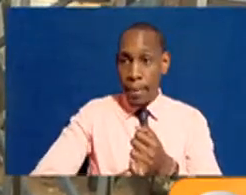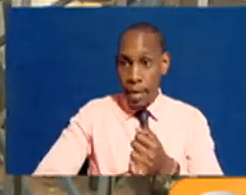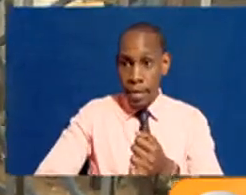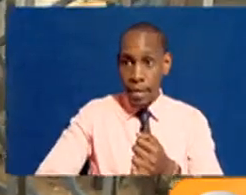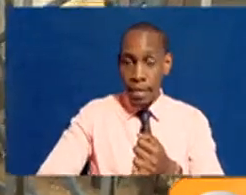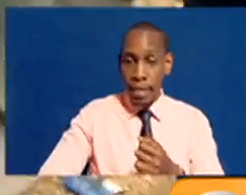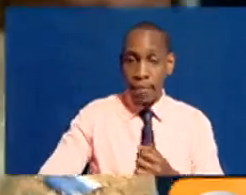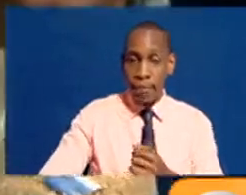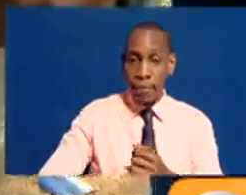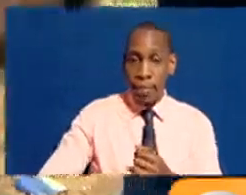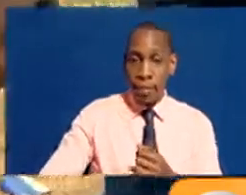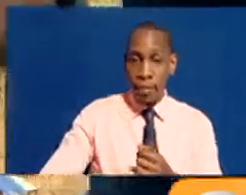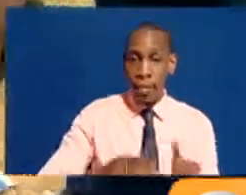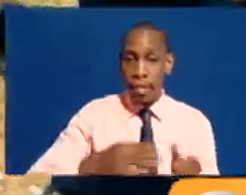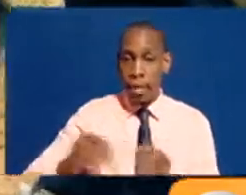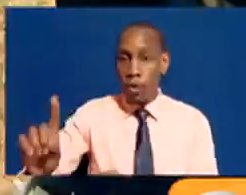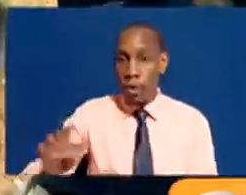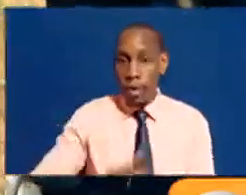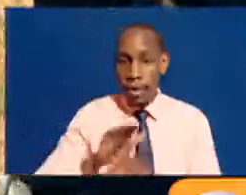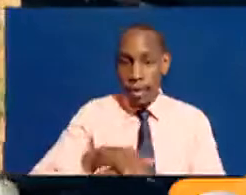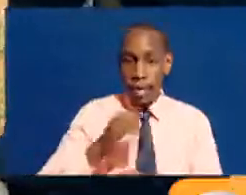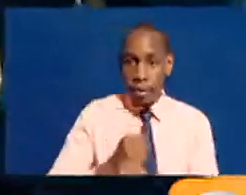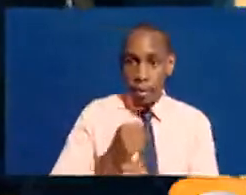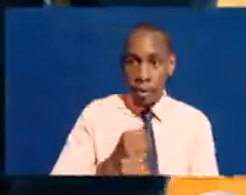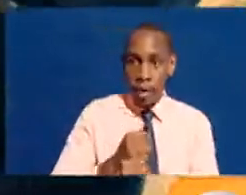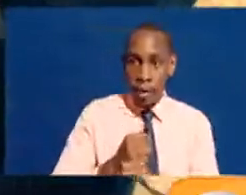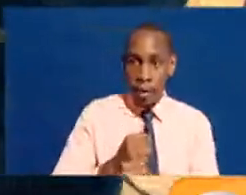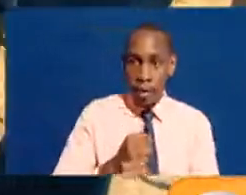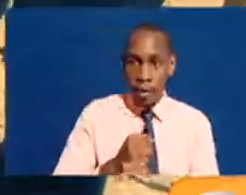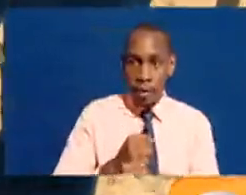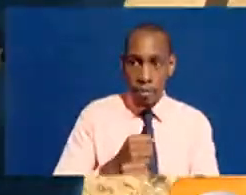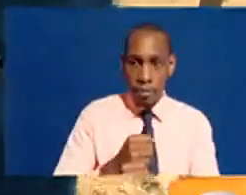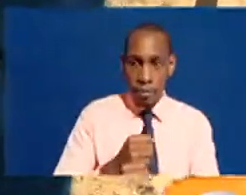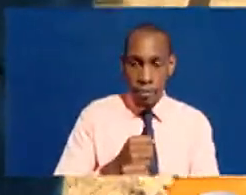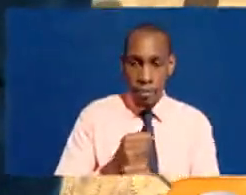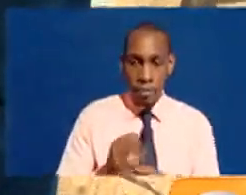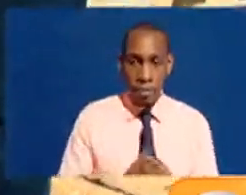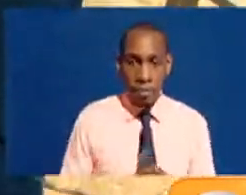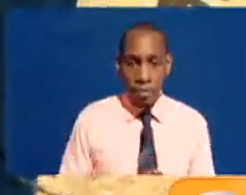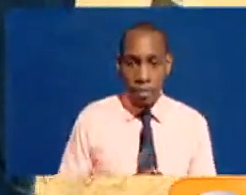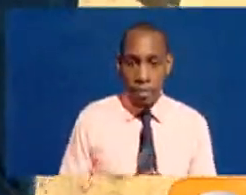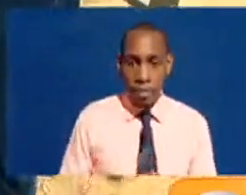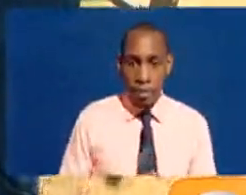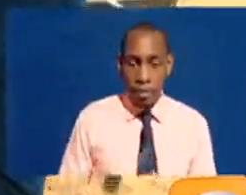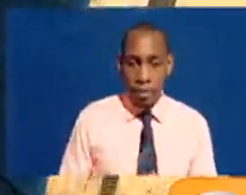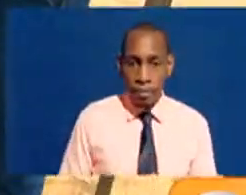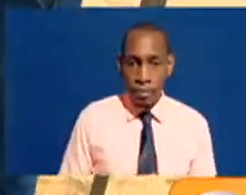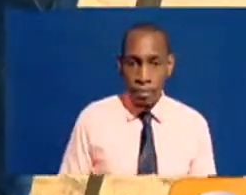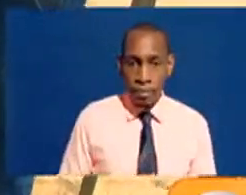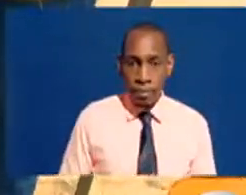to Nairobi. Nikapata job ya maid. Kaka na huyo mama ananipatia